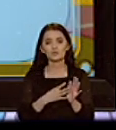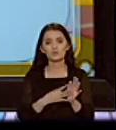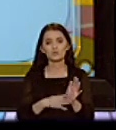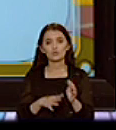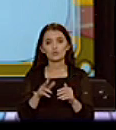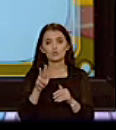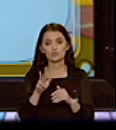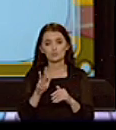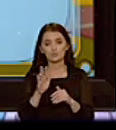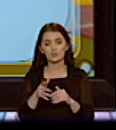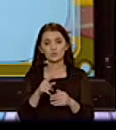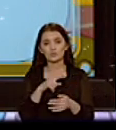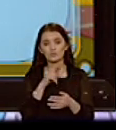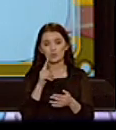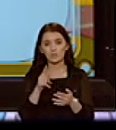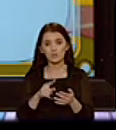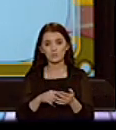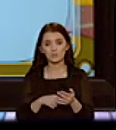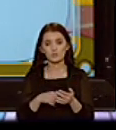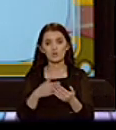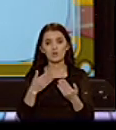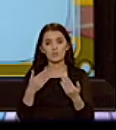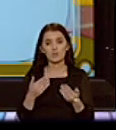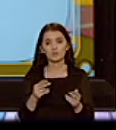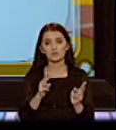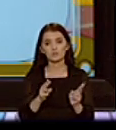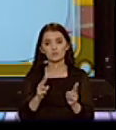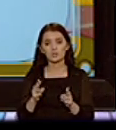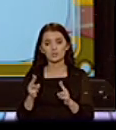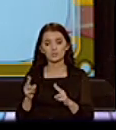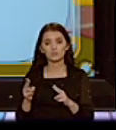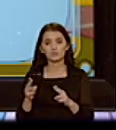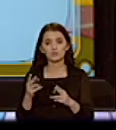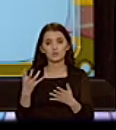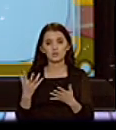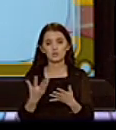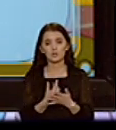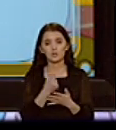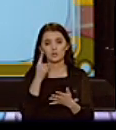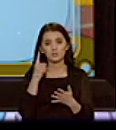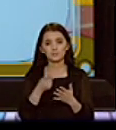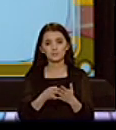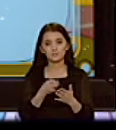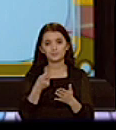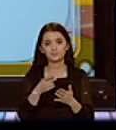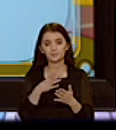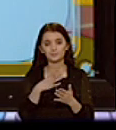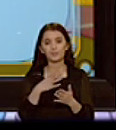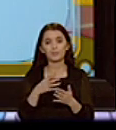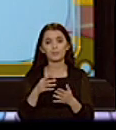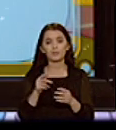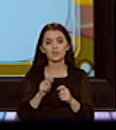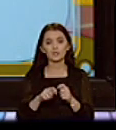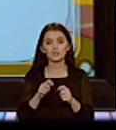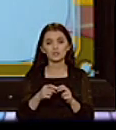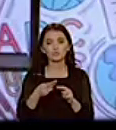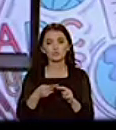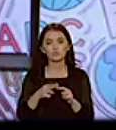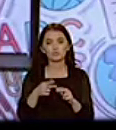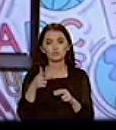3493. Va noma'lum sonimiz mana shu tartibda aniqlandi. Tekshirib olamiz. Tekshirish